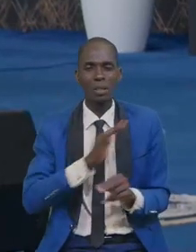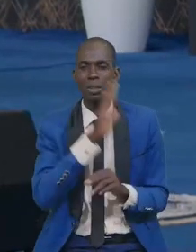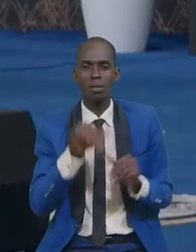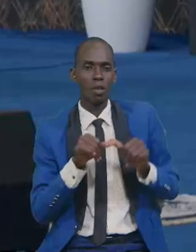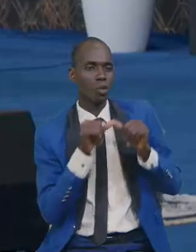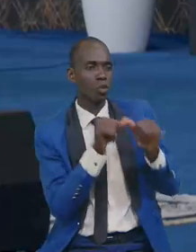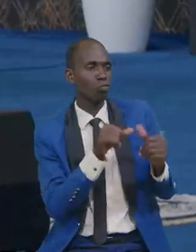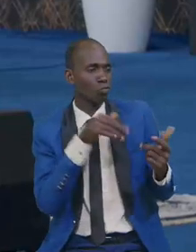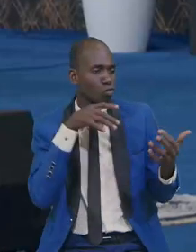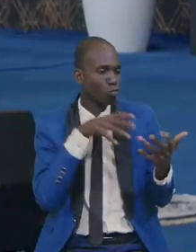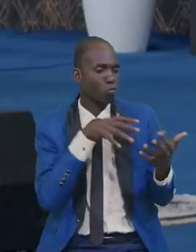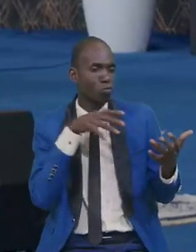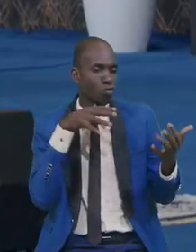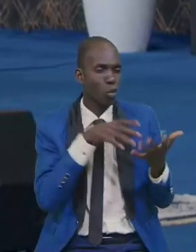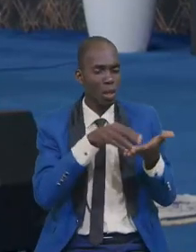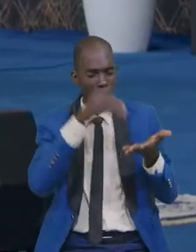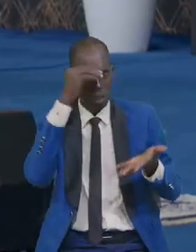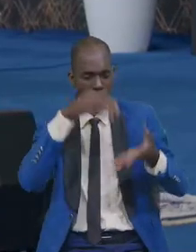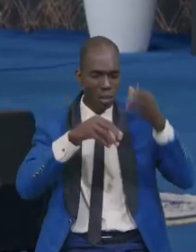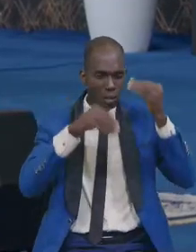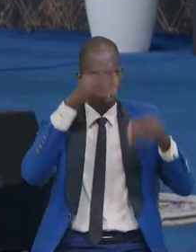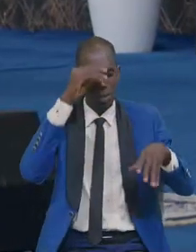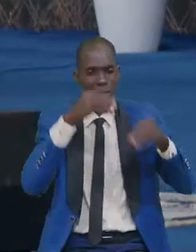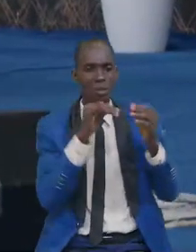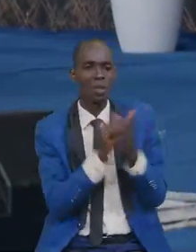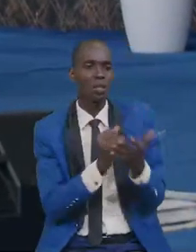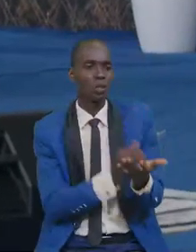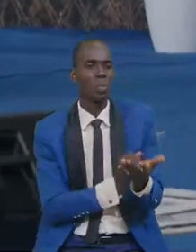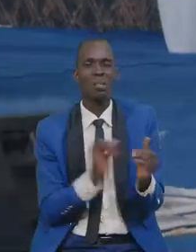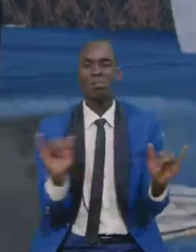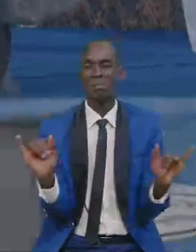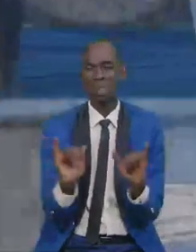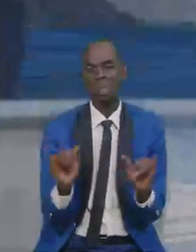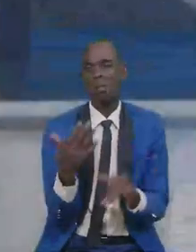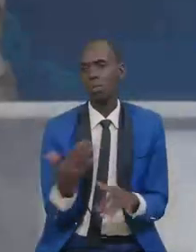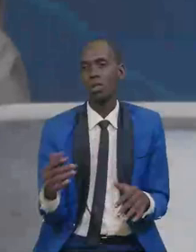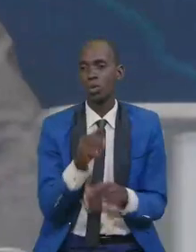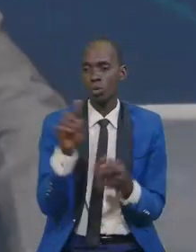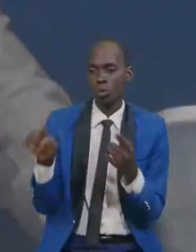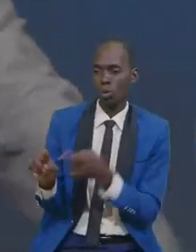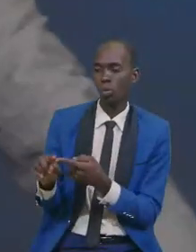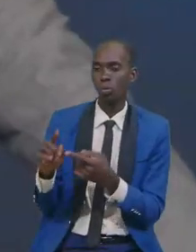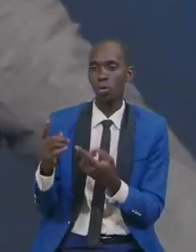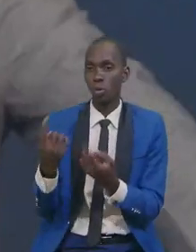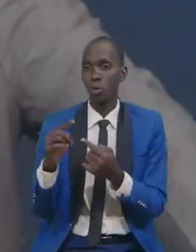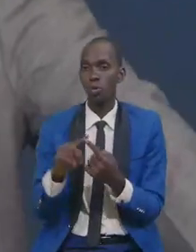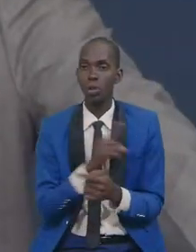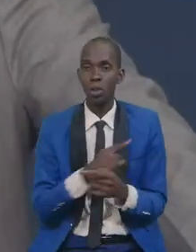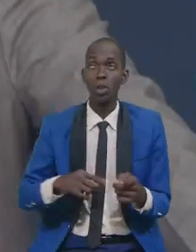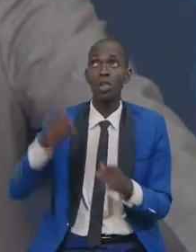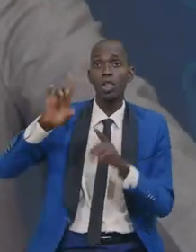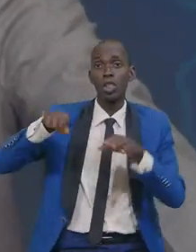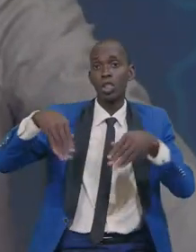cette matière, à lire cette matière, à apprendre cette matière chaque jour. C'est la même chose. Quand vous venez au Seigneur, il vous donne